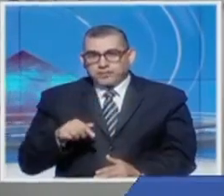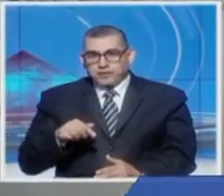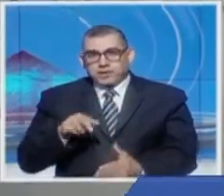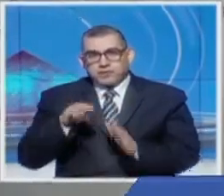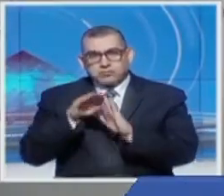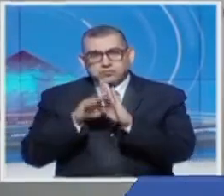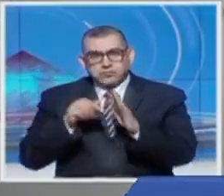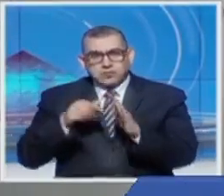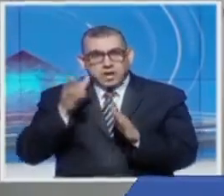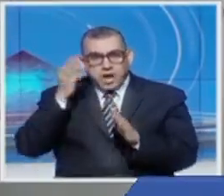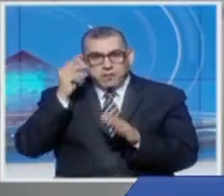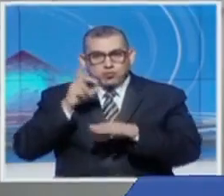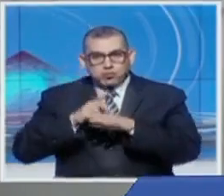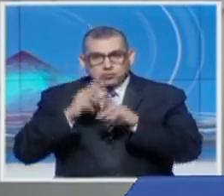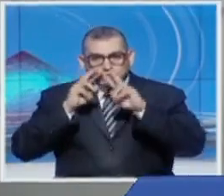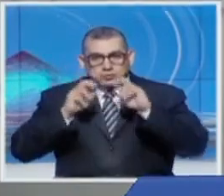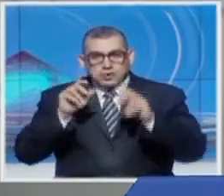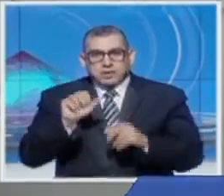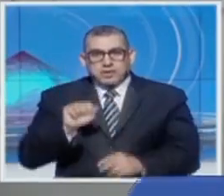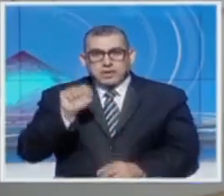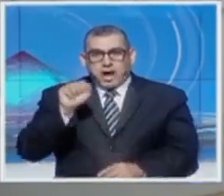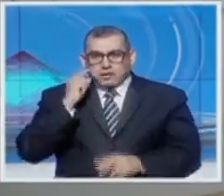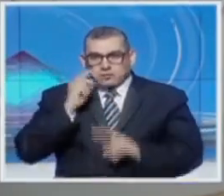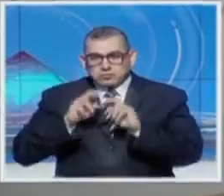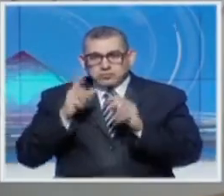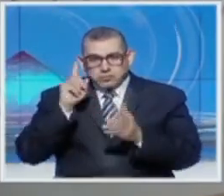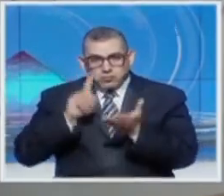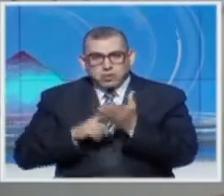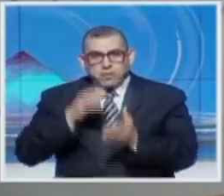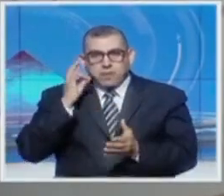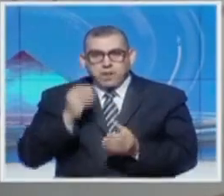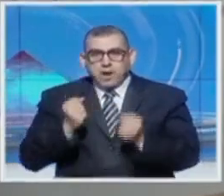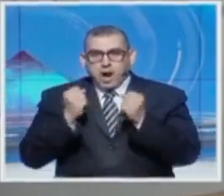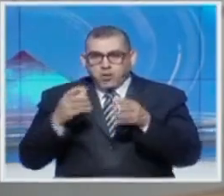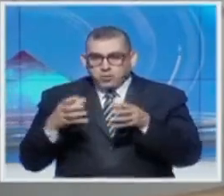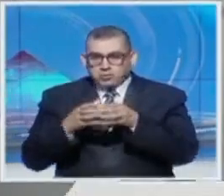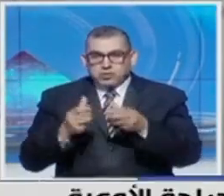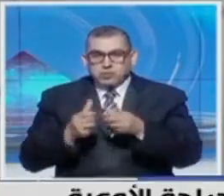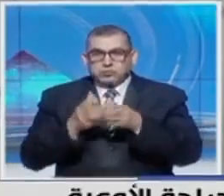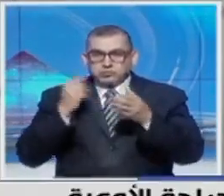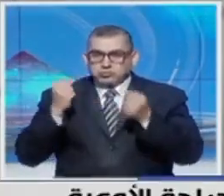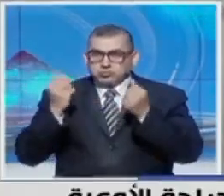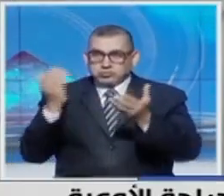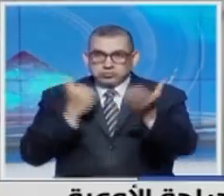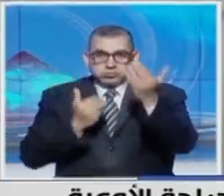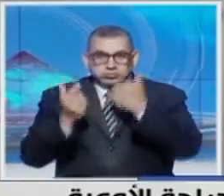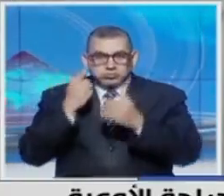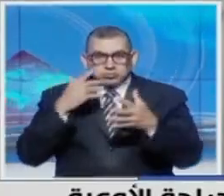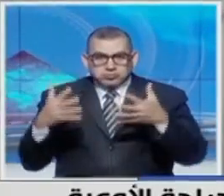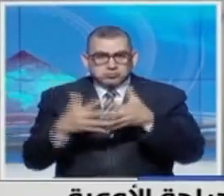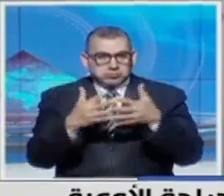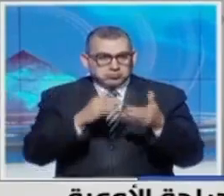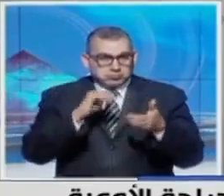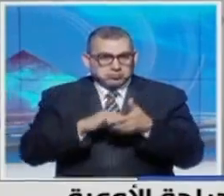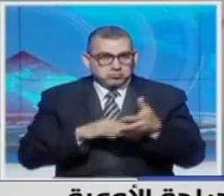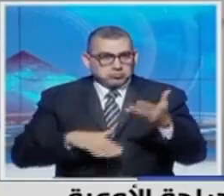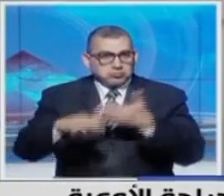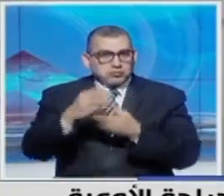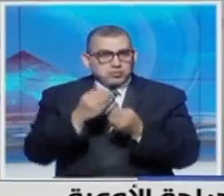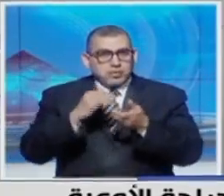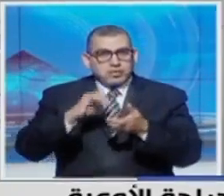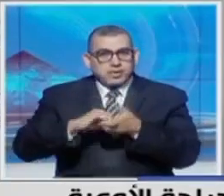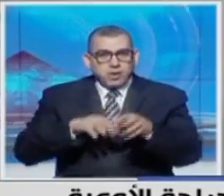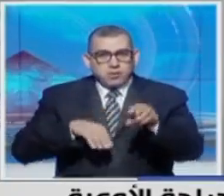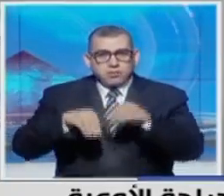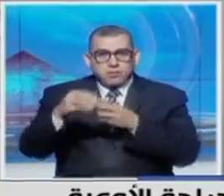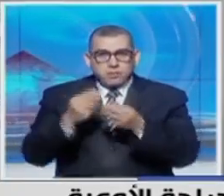الجانب العلمي للاتحاد، ولابد من تقويه هذا الجانب، ولابد ان يكون هناك تفاعل جيد وان يكون في تعاون